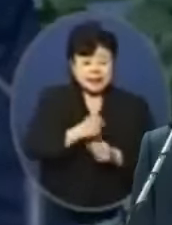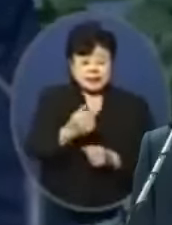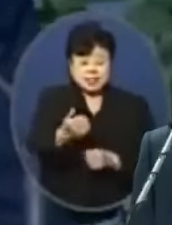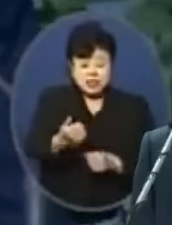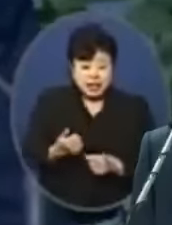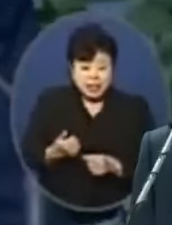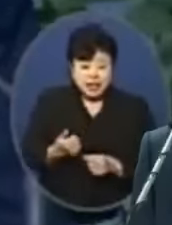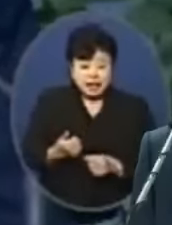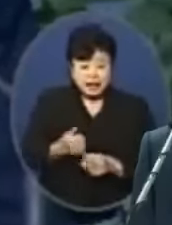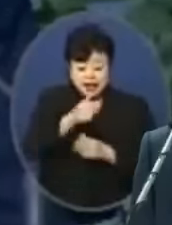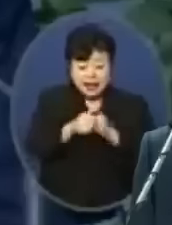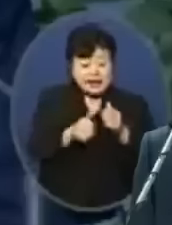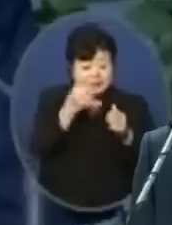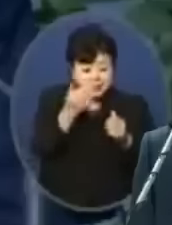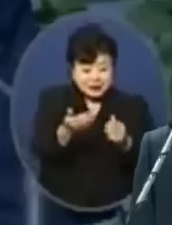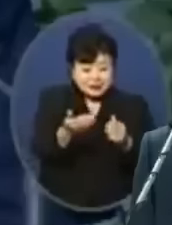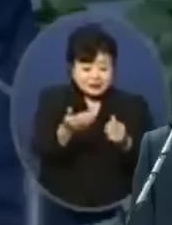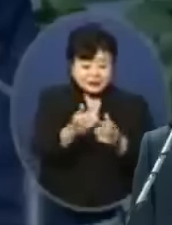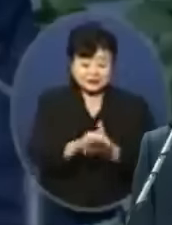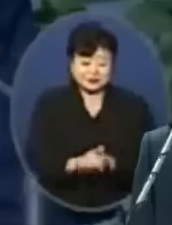전에 하나님께서